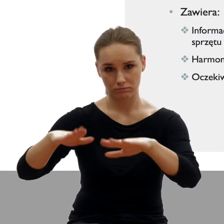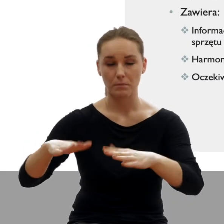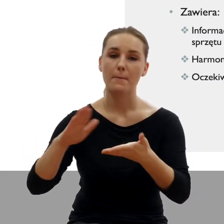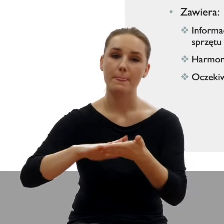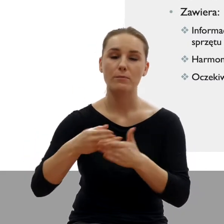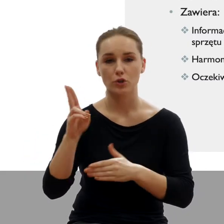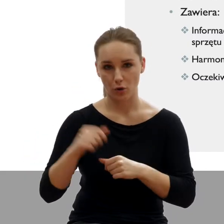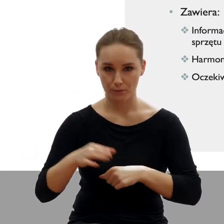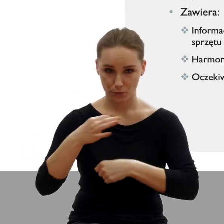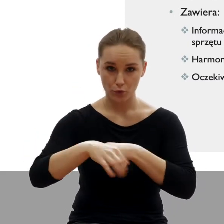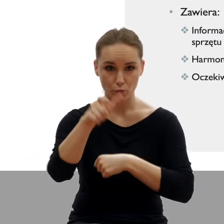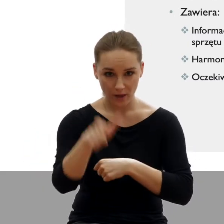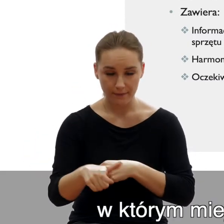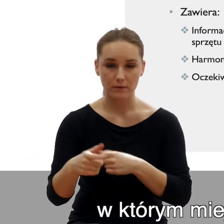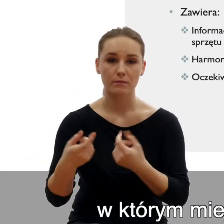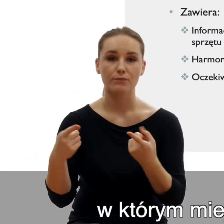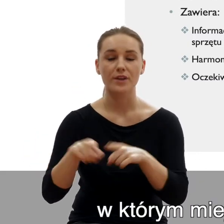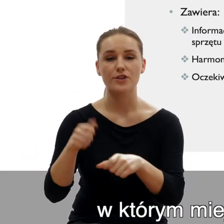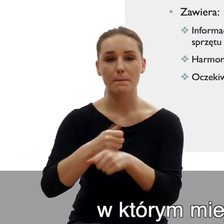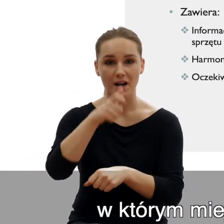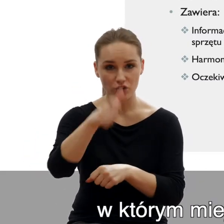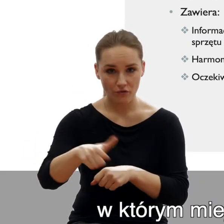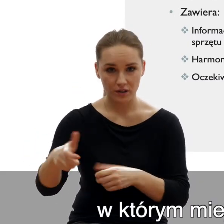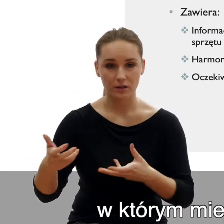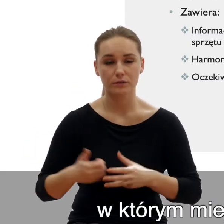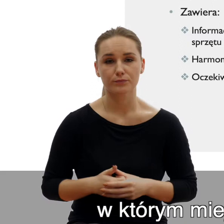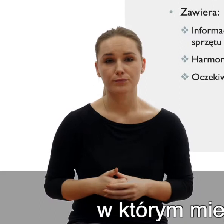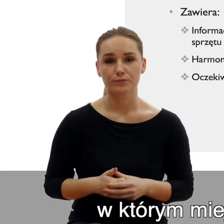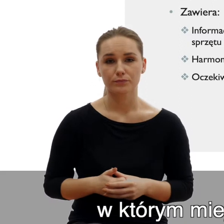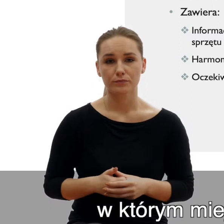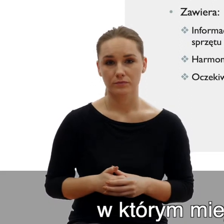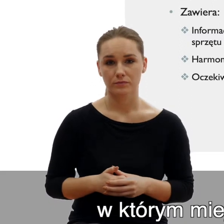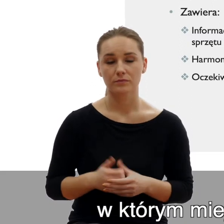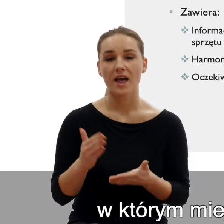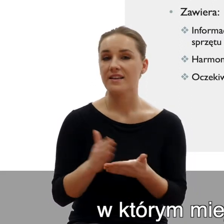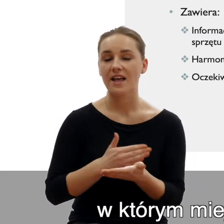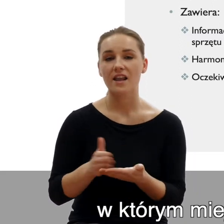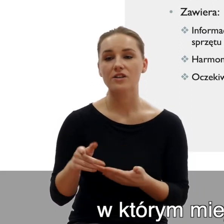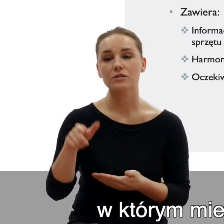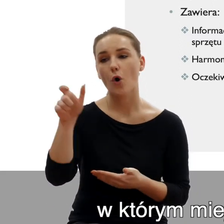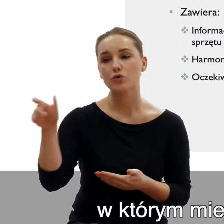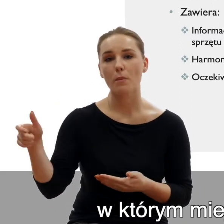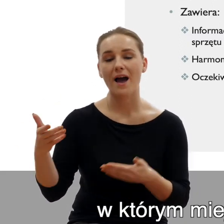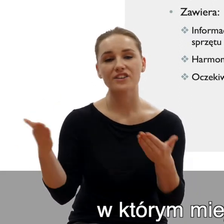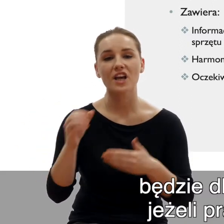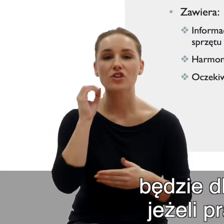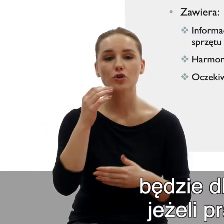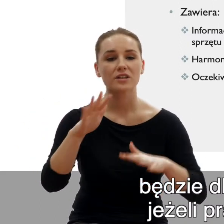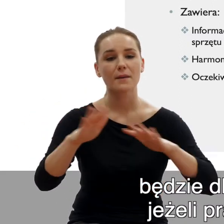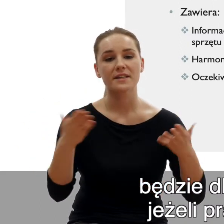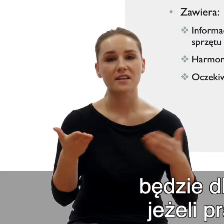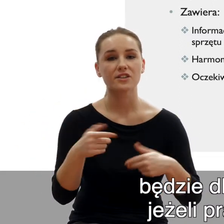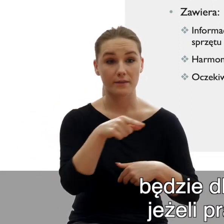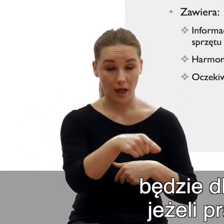mogą być pracownicy. W zależności od tego, w którym miejscu dana osoba znajduje się na co dzień, będzie